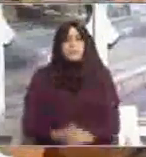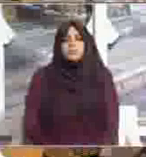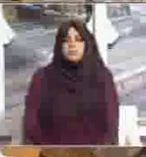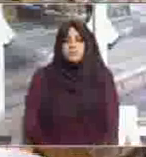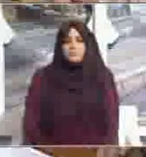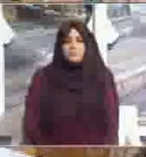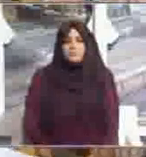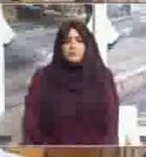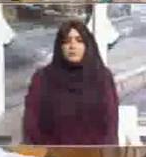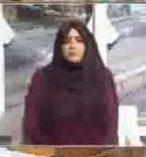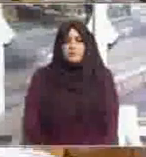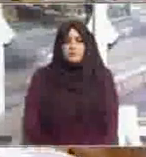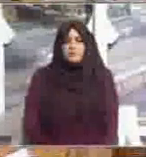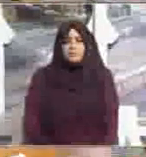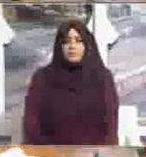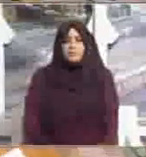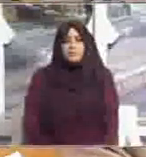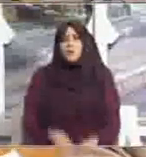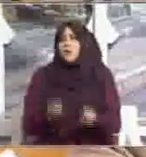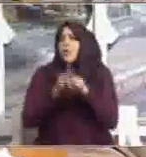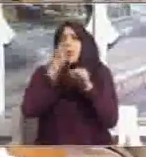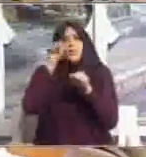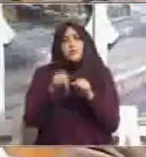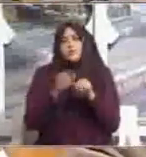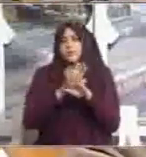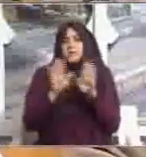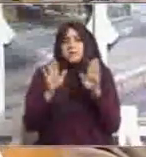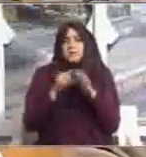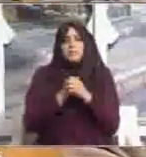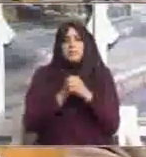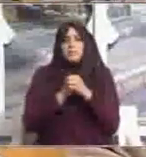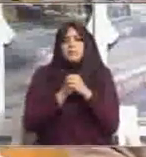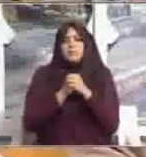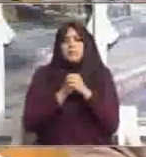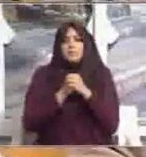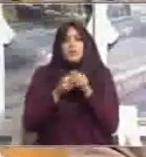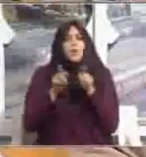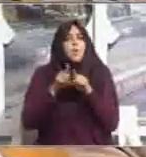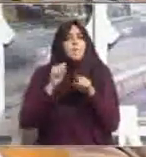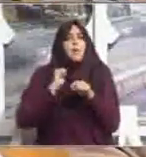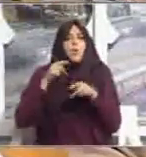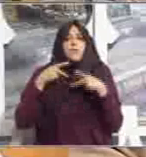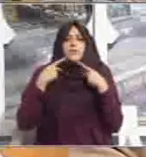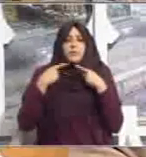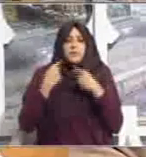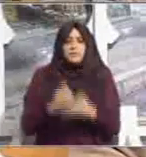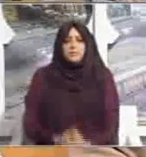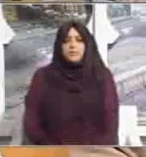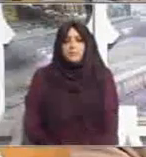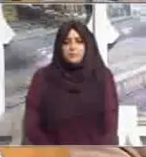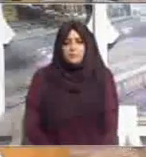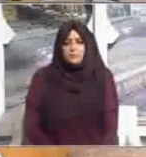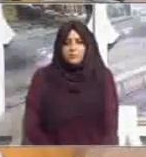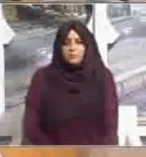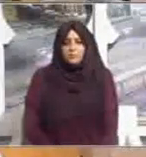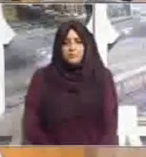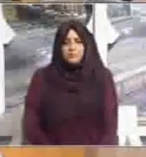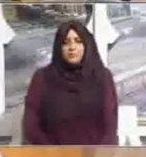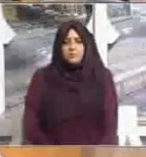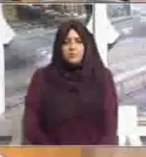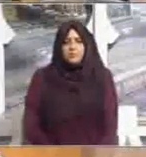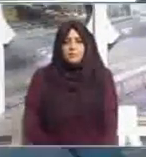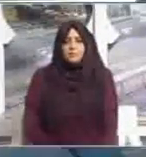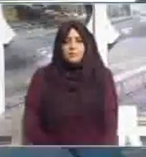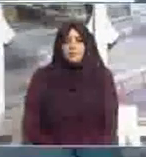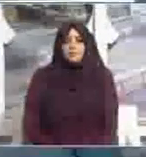باعتبار الوصية الواجبة، ينزلون منزلة أمهم كما لو كانت حية فيما لا يتجاوز الثلث. إذن الأخوال ليس